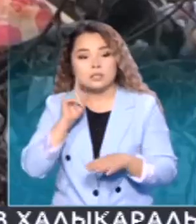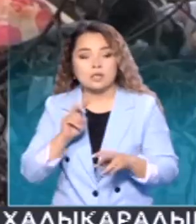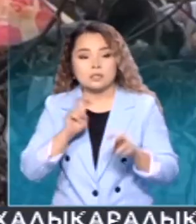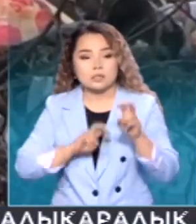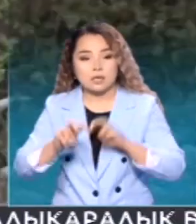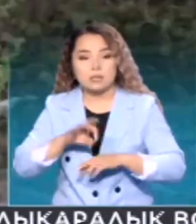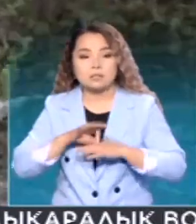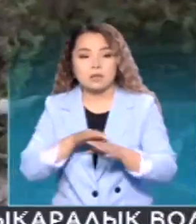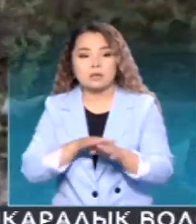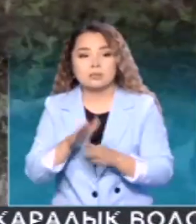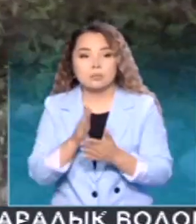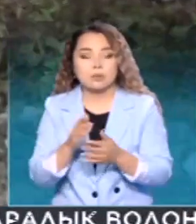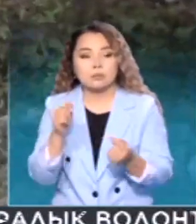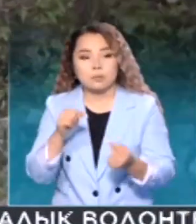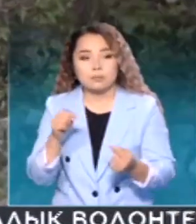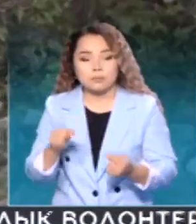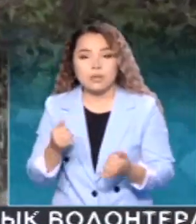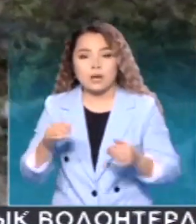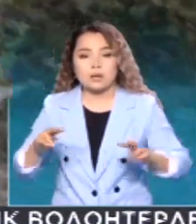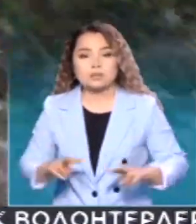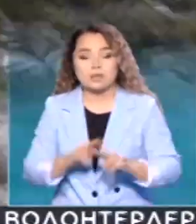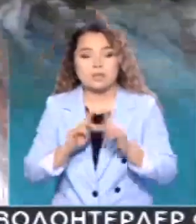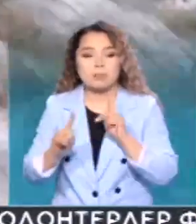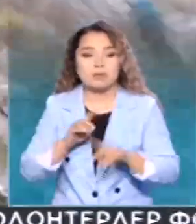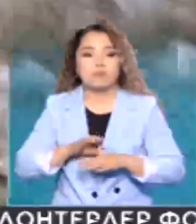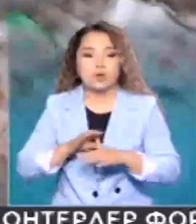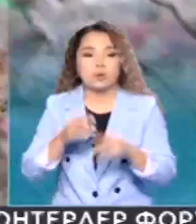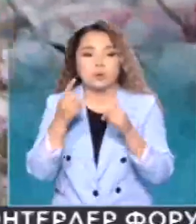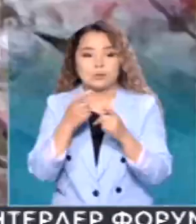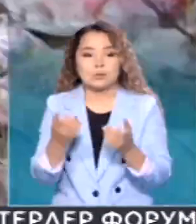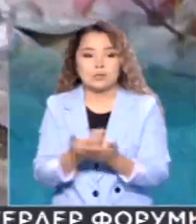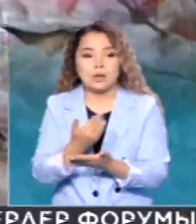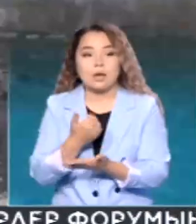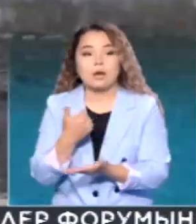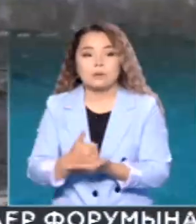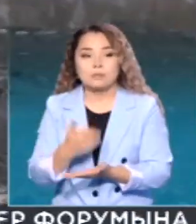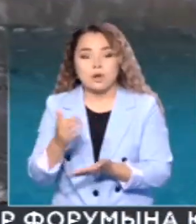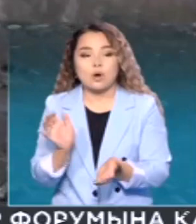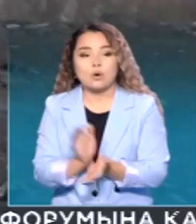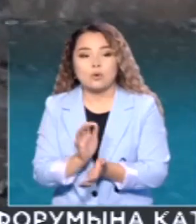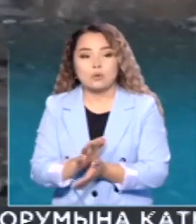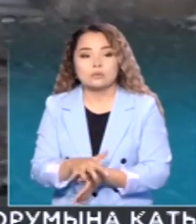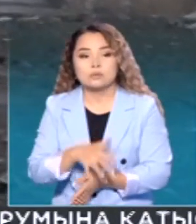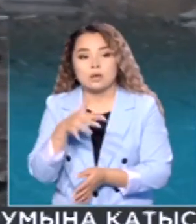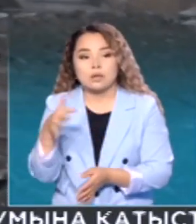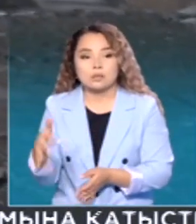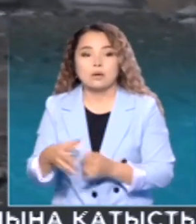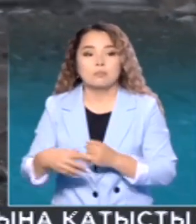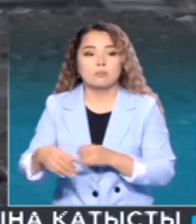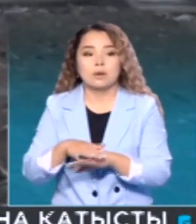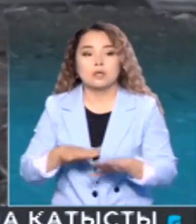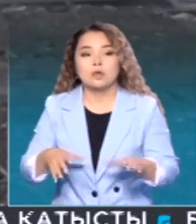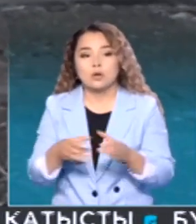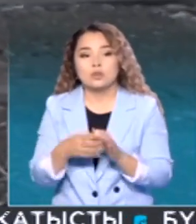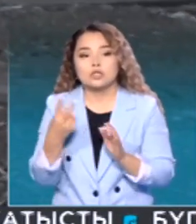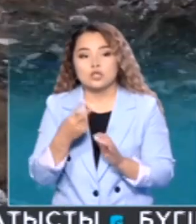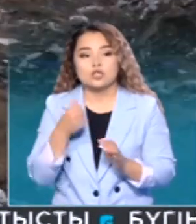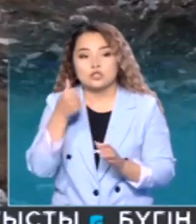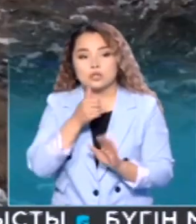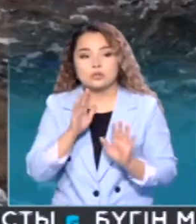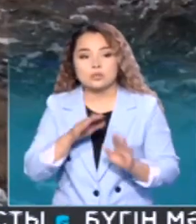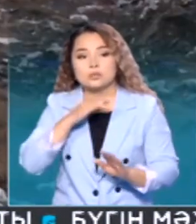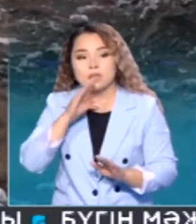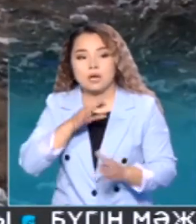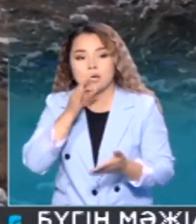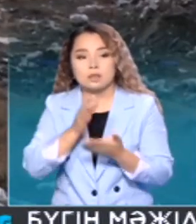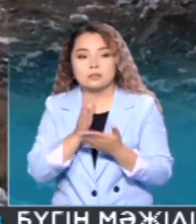облысының әкімі Айдарбек Сапаров Астанада өткен брифингте мәлім етті. Әкімнің өзі қоқысқа толыға шақ қалған полигон шамамен 2 жылға ғана жетеді